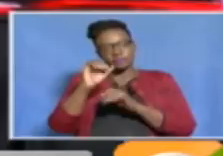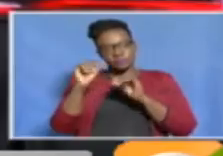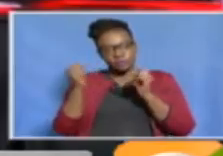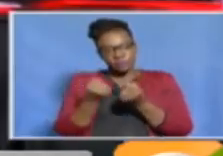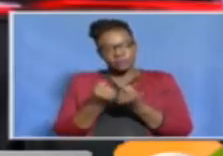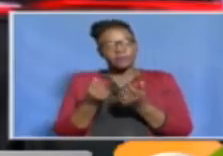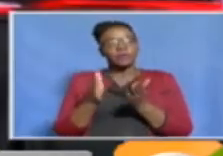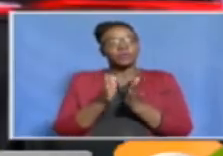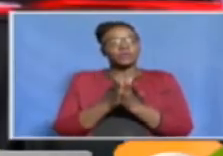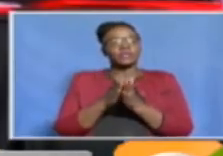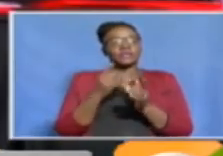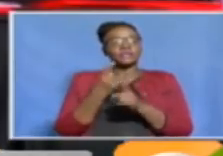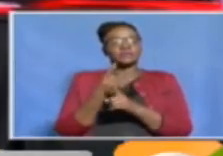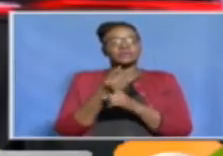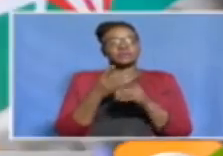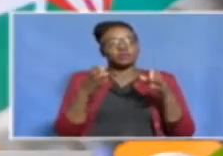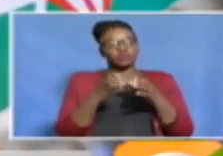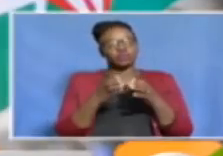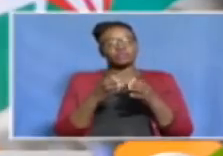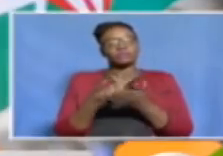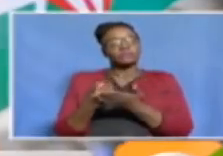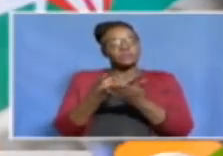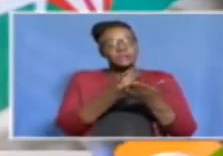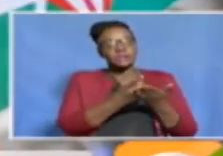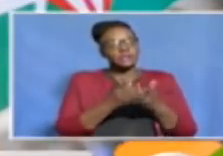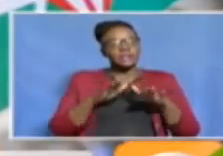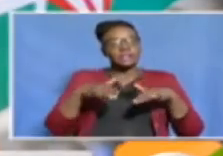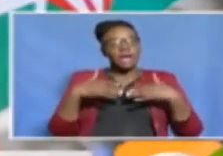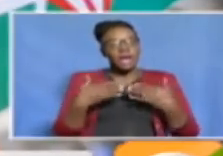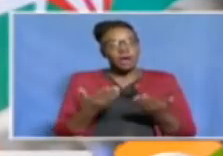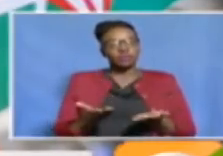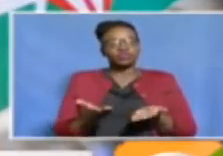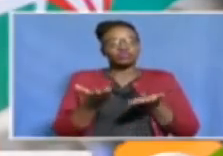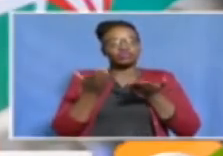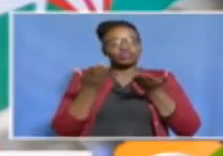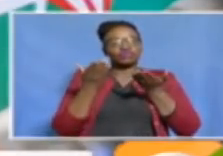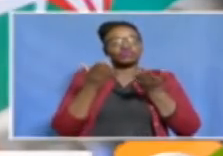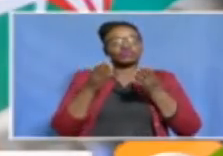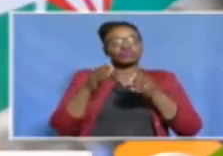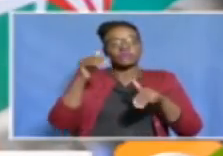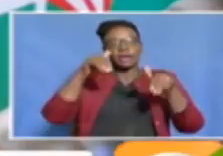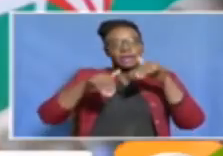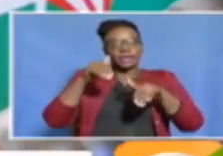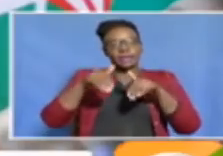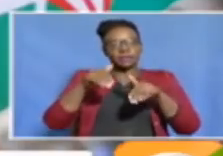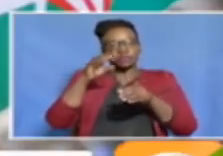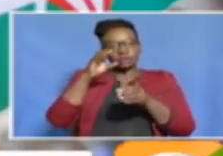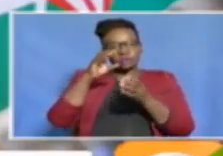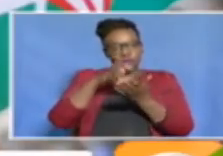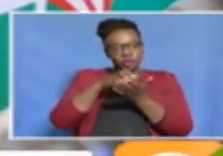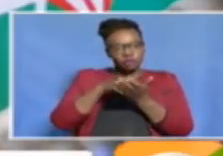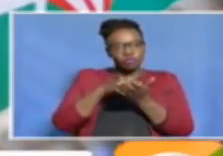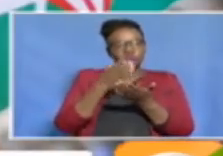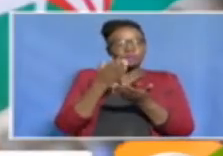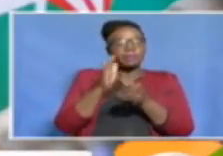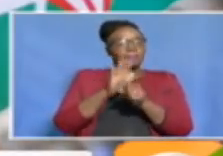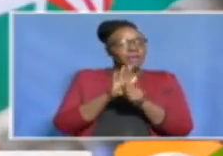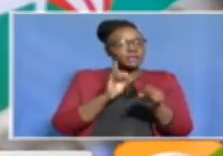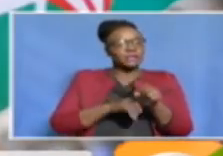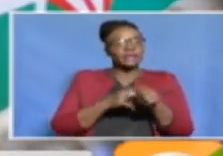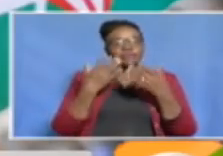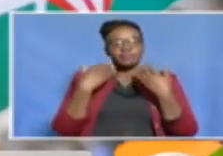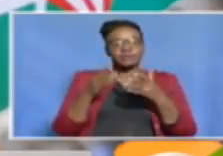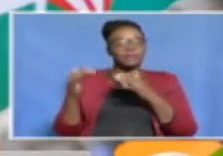hapa likiwa kujadiliana jinsi ya kuboresha mfumo wa uchaguzi kutokana na misururu ya uchaguzi ambazo huishia migogoroni. Mfumo